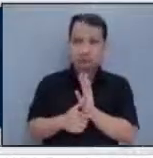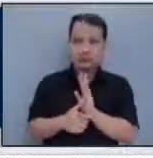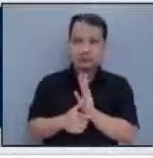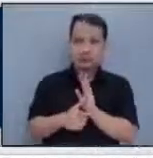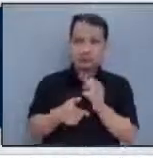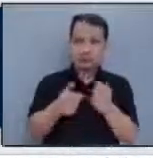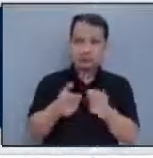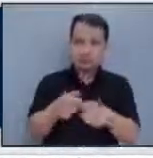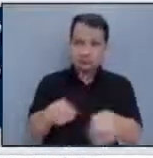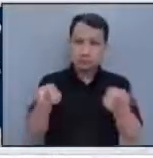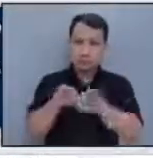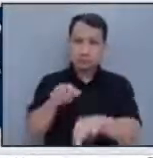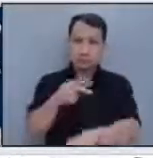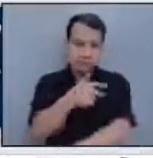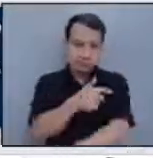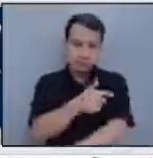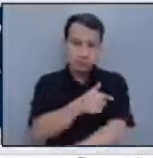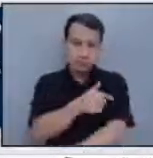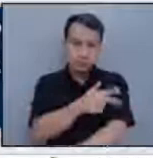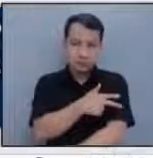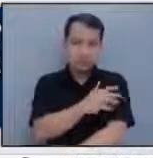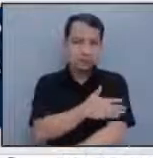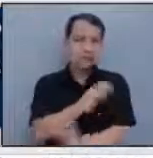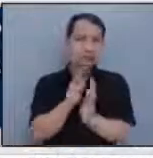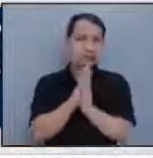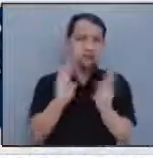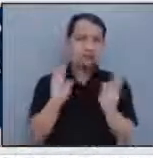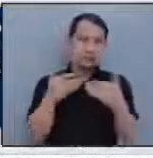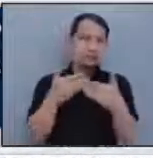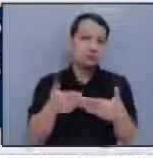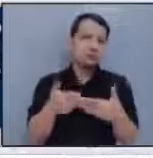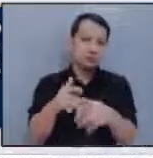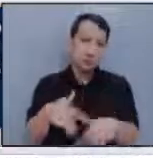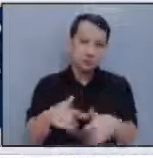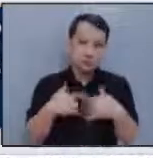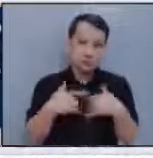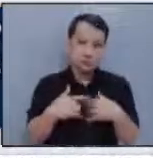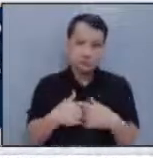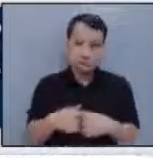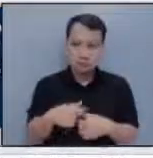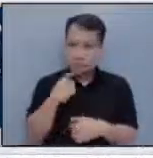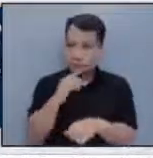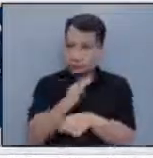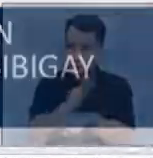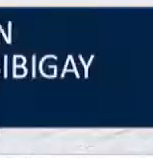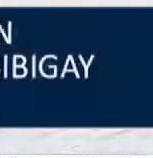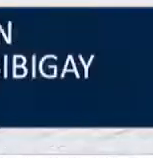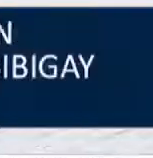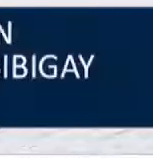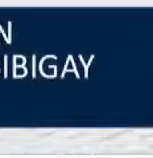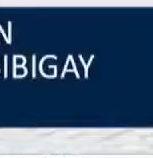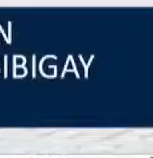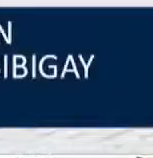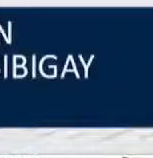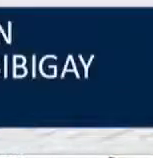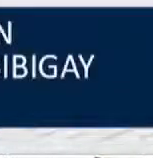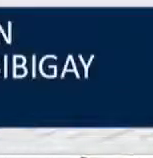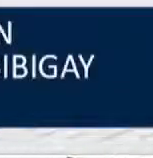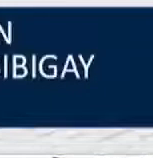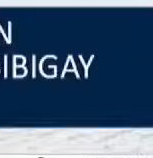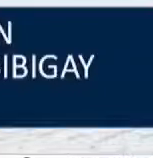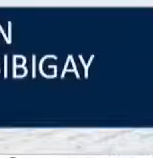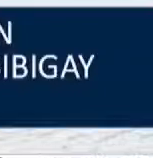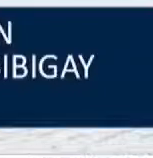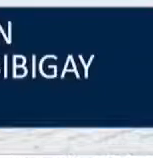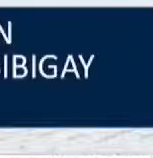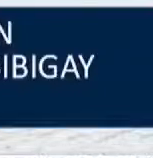yun. Mayang tulong. Nalipay ko parte sa mga negosyante nga iyang tabangan pagpalambo